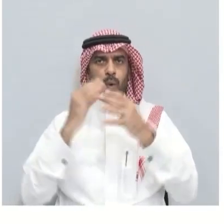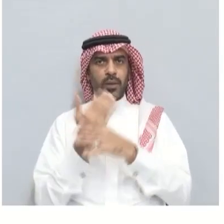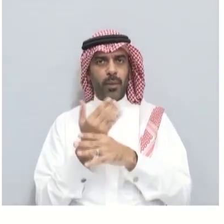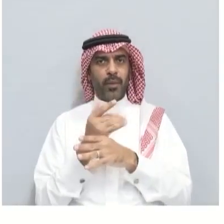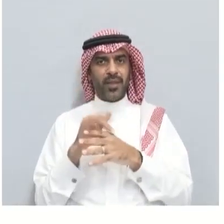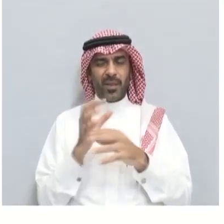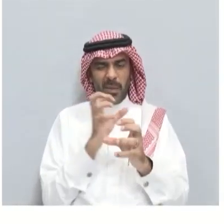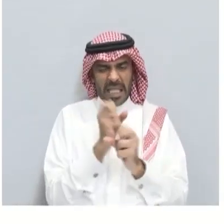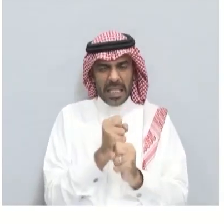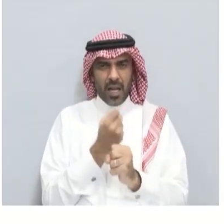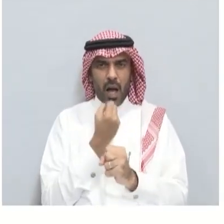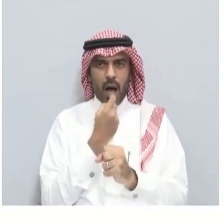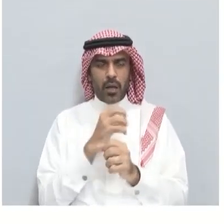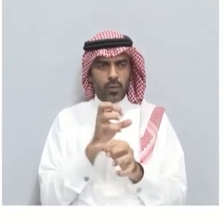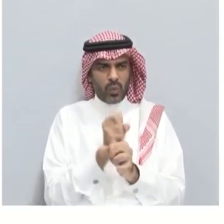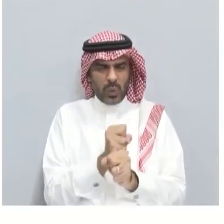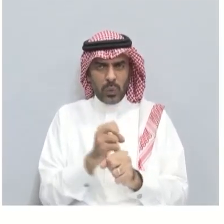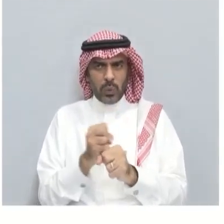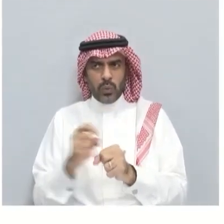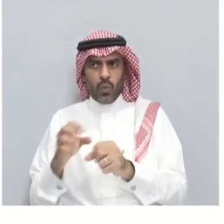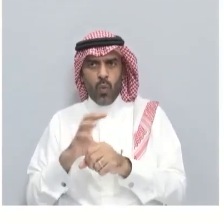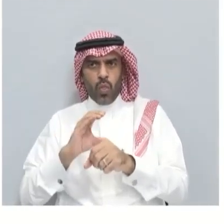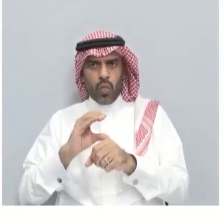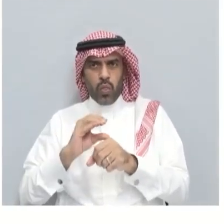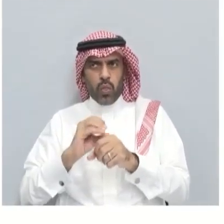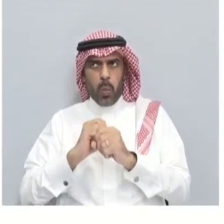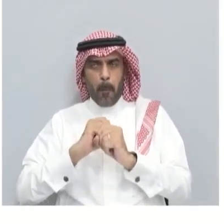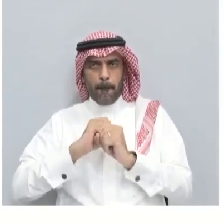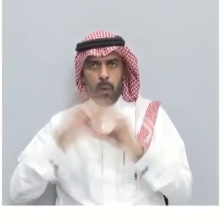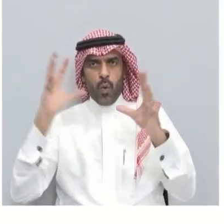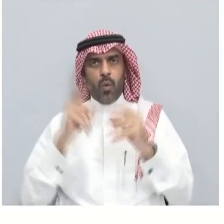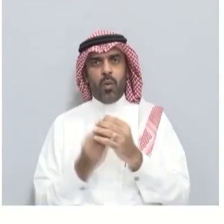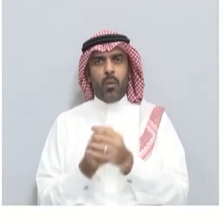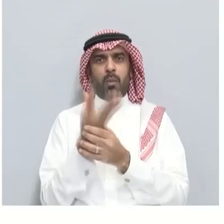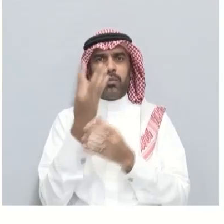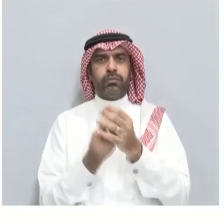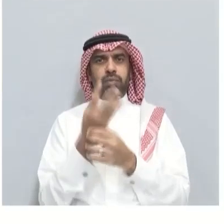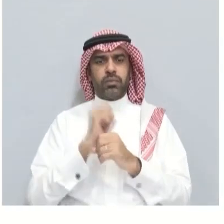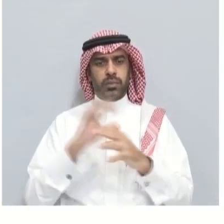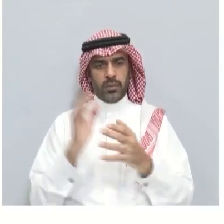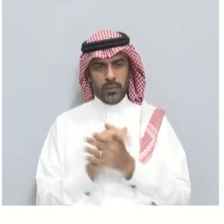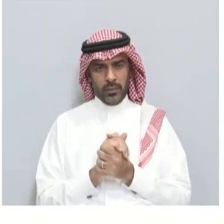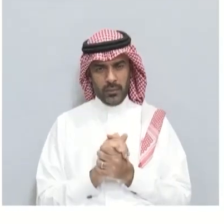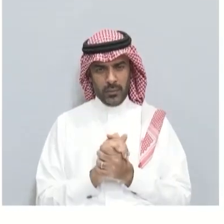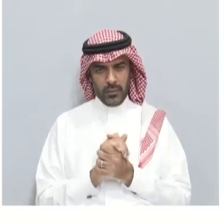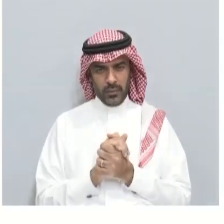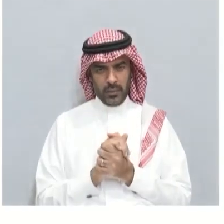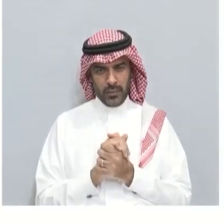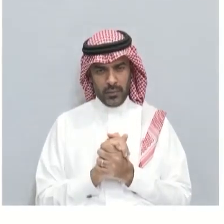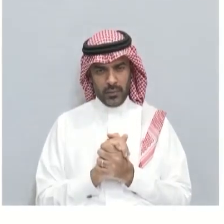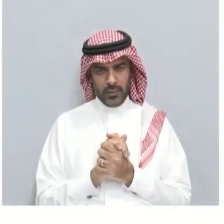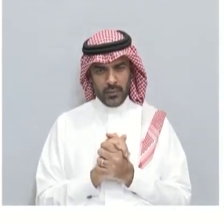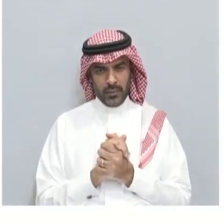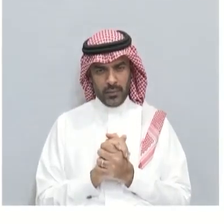وبخار الماء يؤدي ضغط وبالتالي عمليه ماذا عمليه انفجاره قارنا بين البراكين المركبه